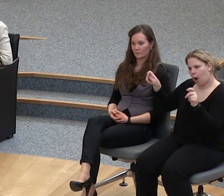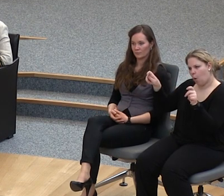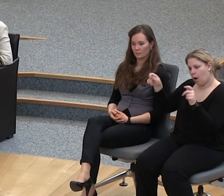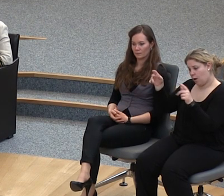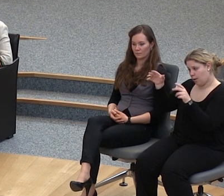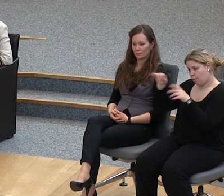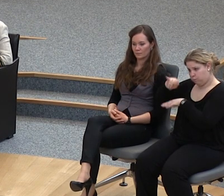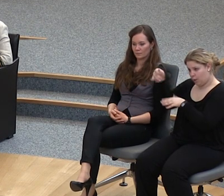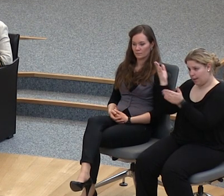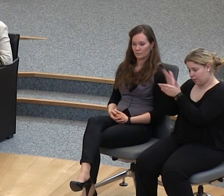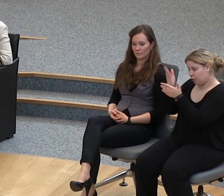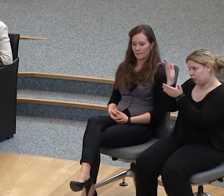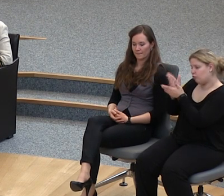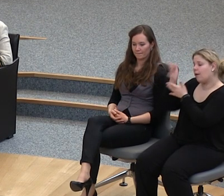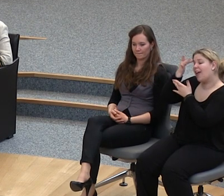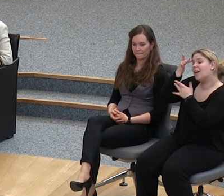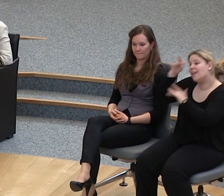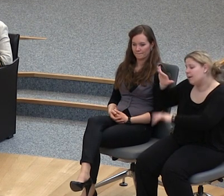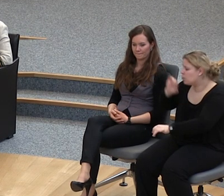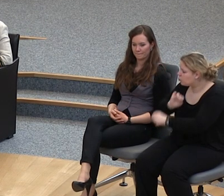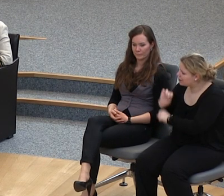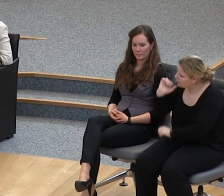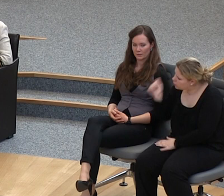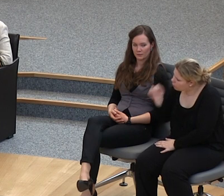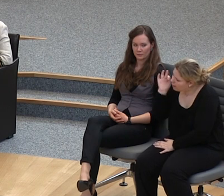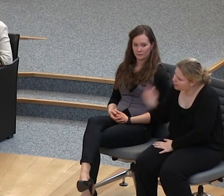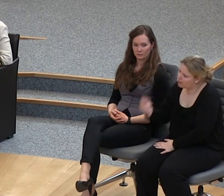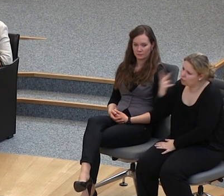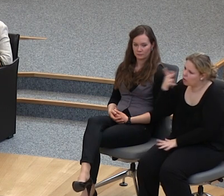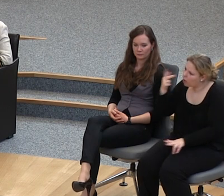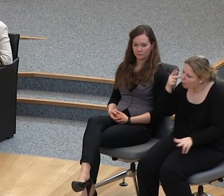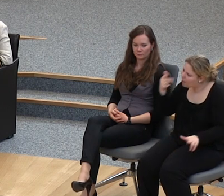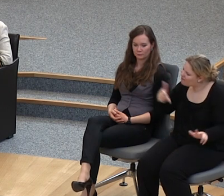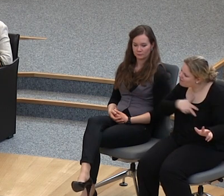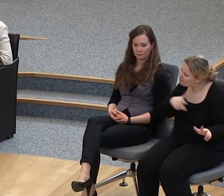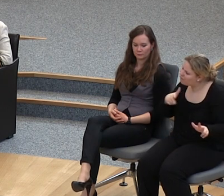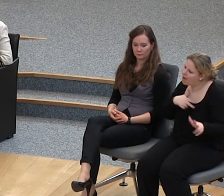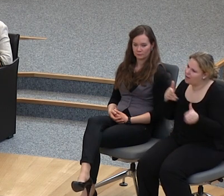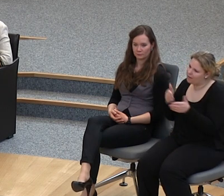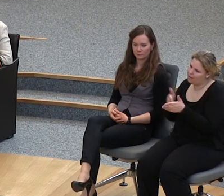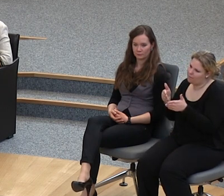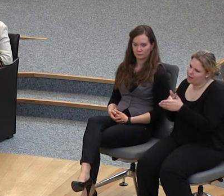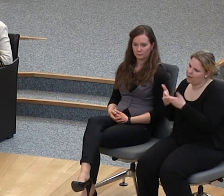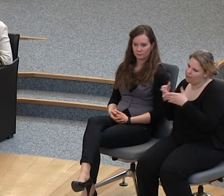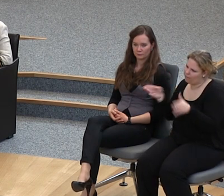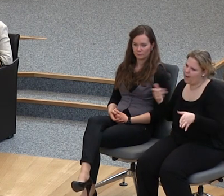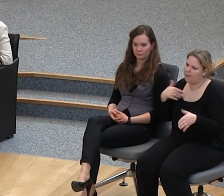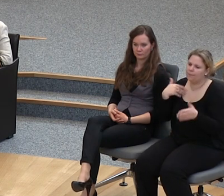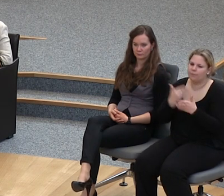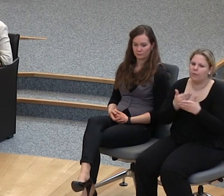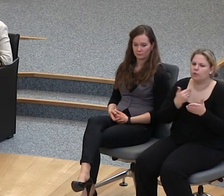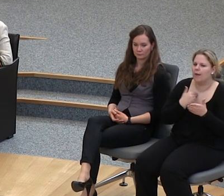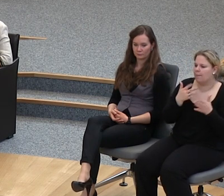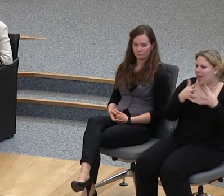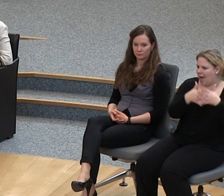Strukturen anzufassen und zumindest unter den Bedingungen, die Amerikaner haben ein rechtliches Instrument